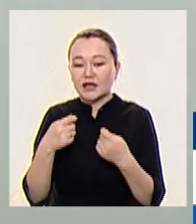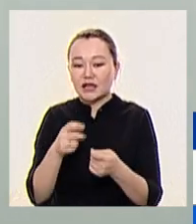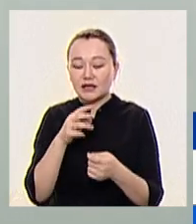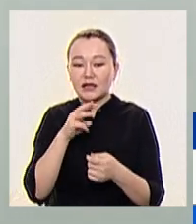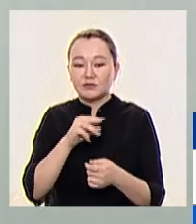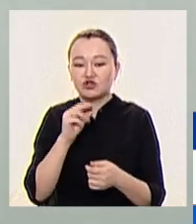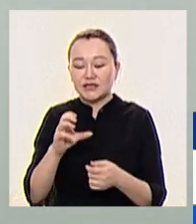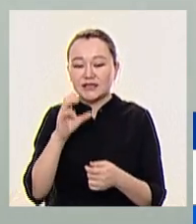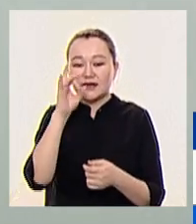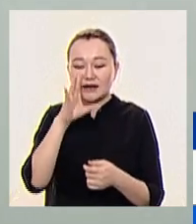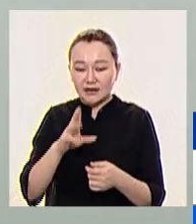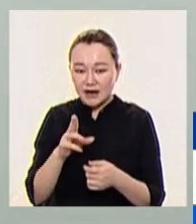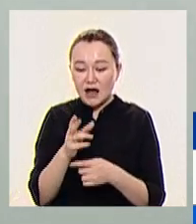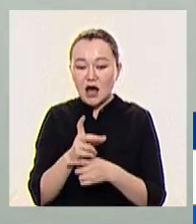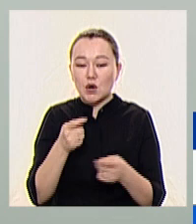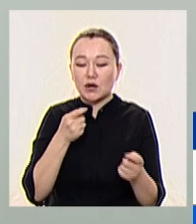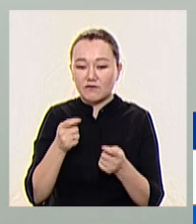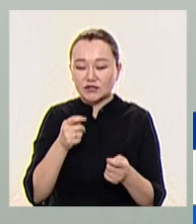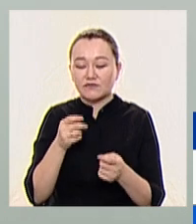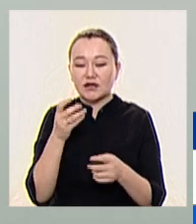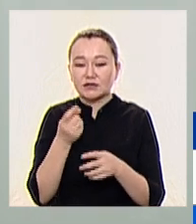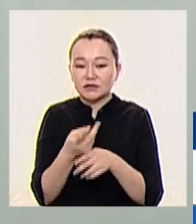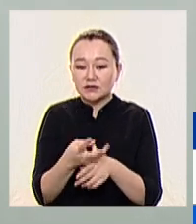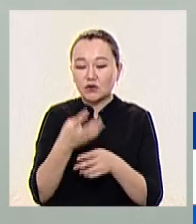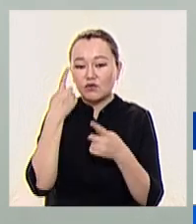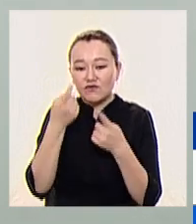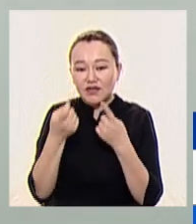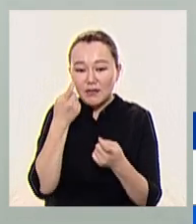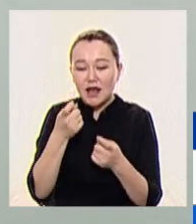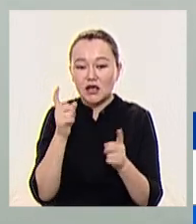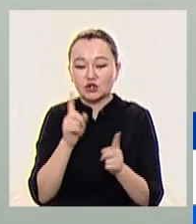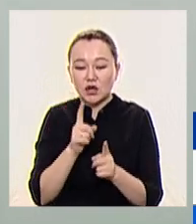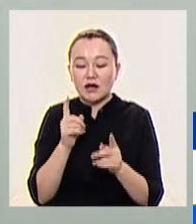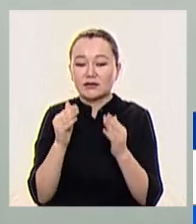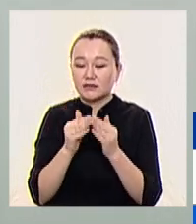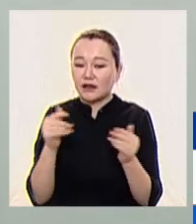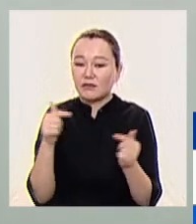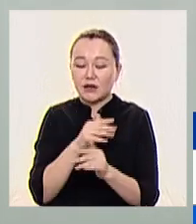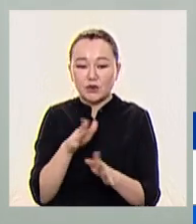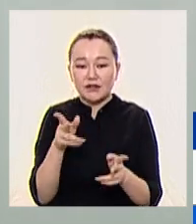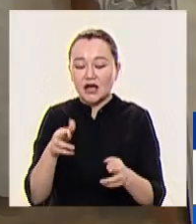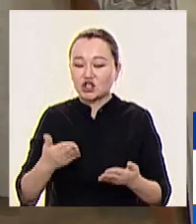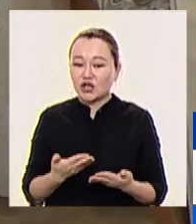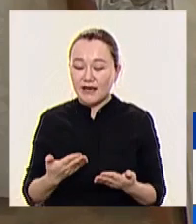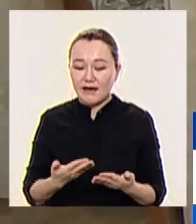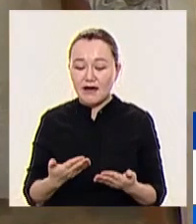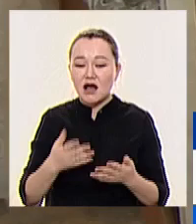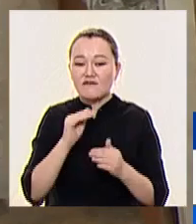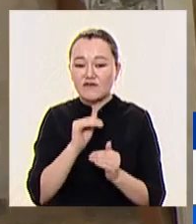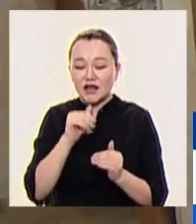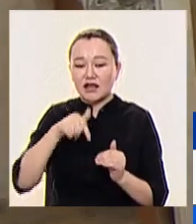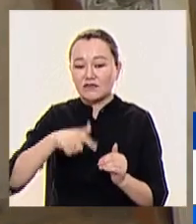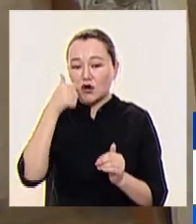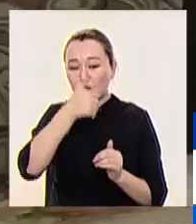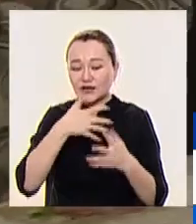МЧС РК. Руководство спасательной службы неоднократно уведомляли их о том, что здание не предназначено для жилья. В феврале этого